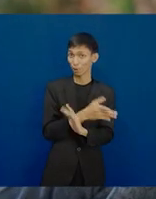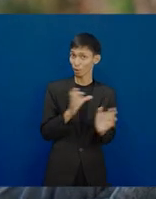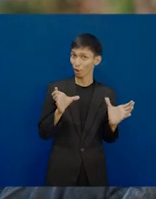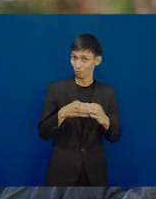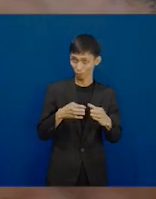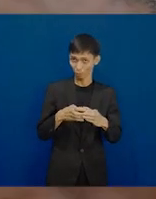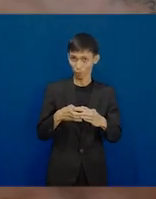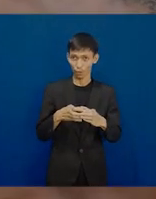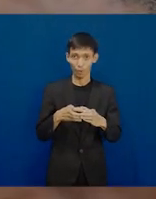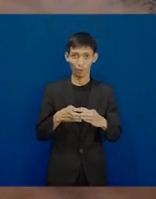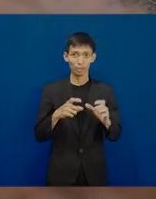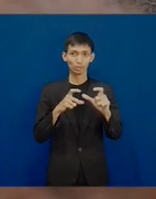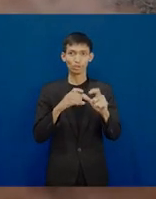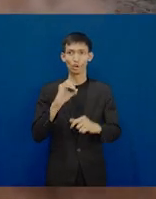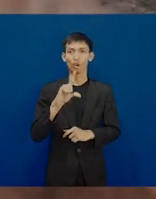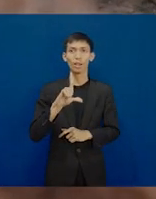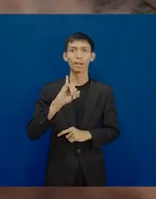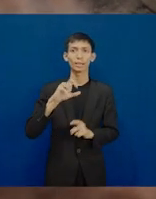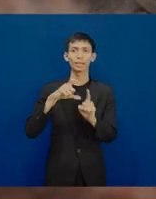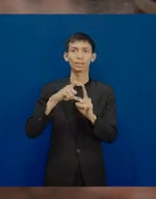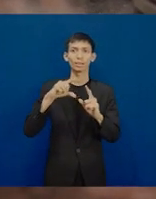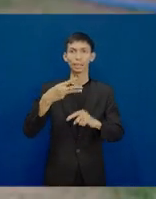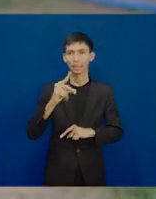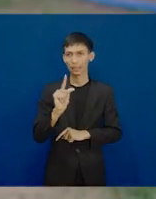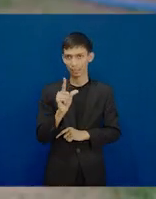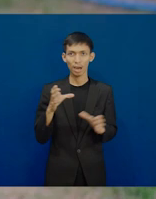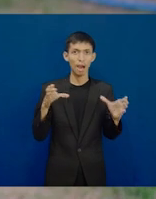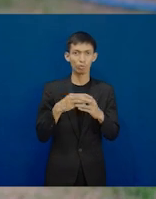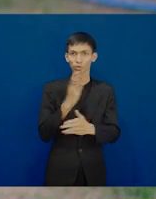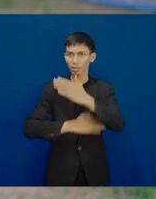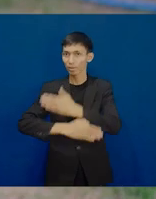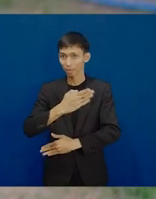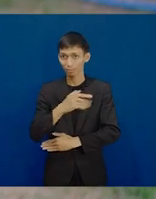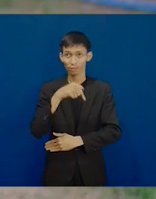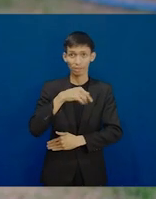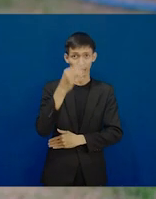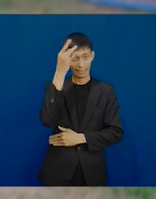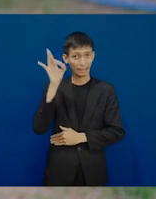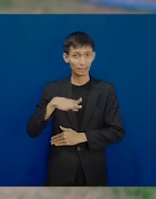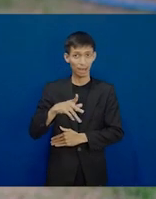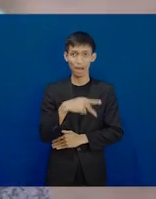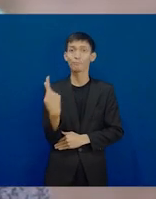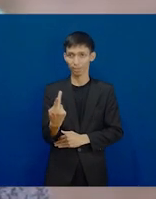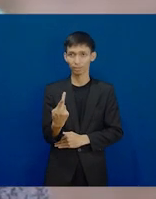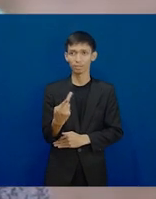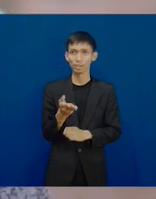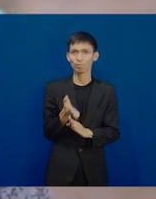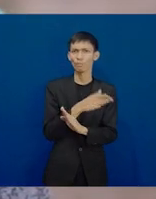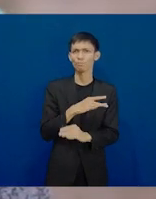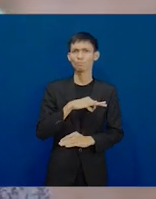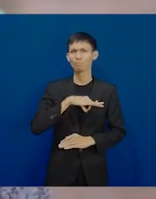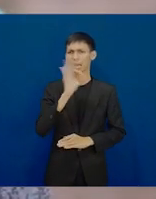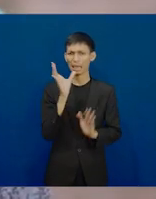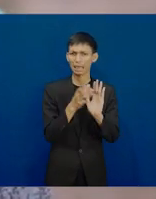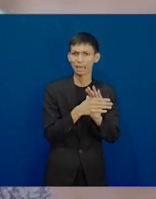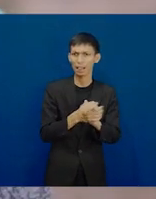sebelum terbantuknya Solider dan hadirnya geramin di desa kami inguina kami di